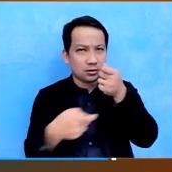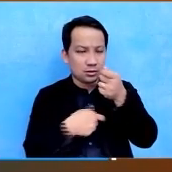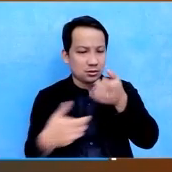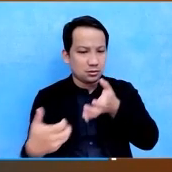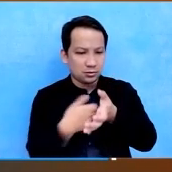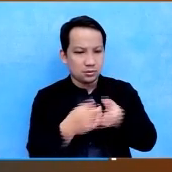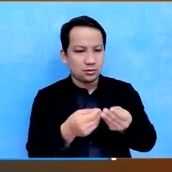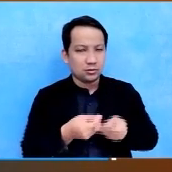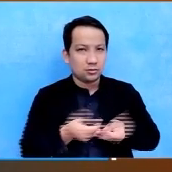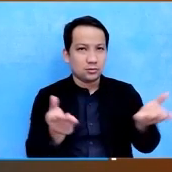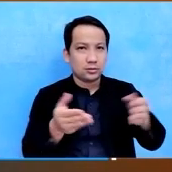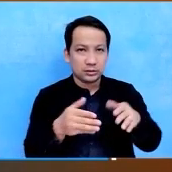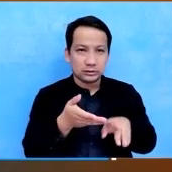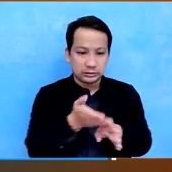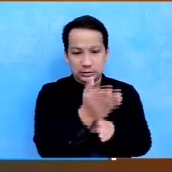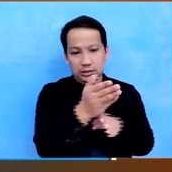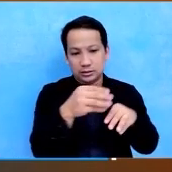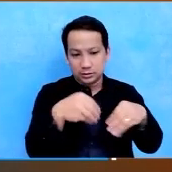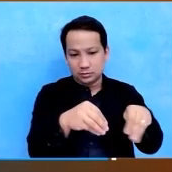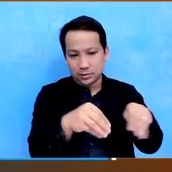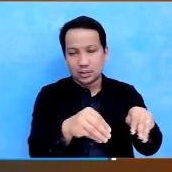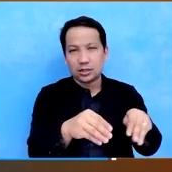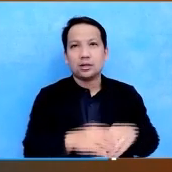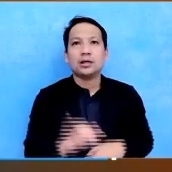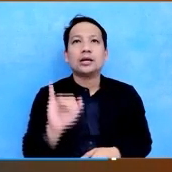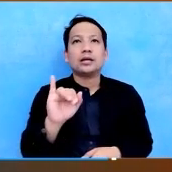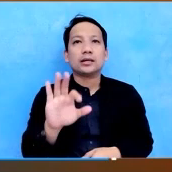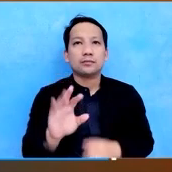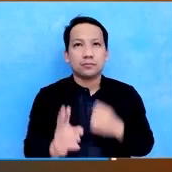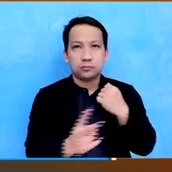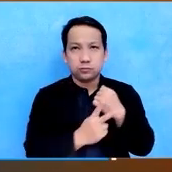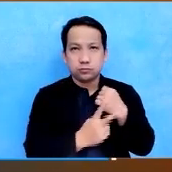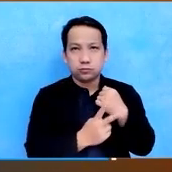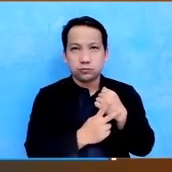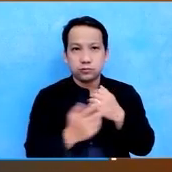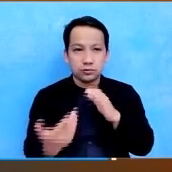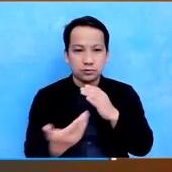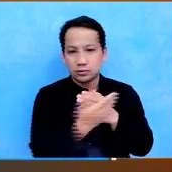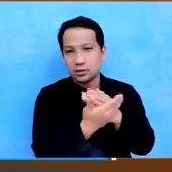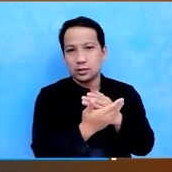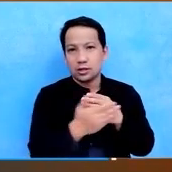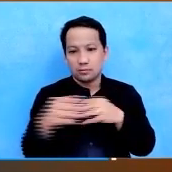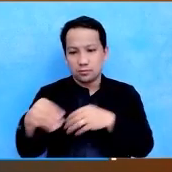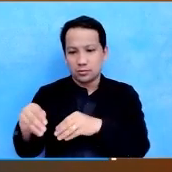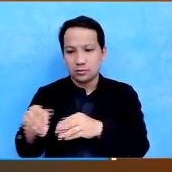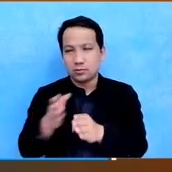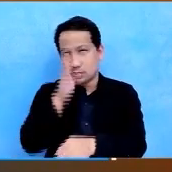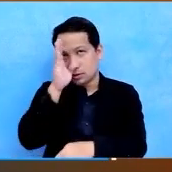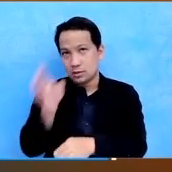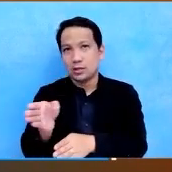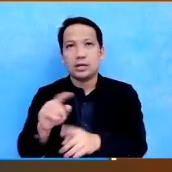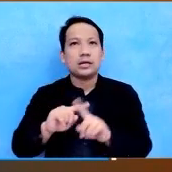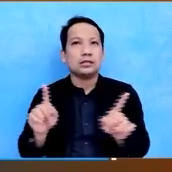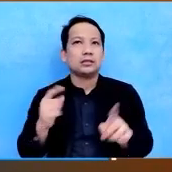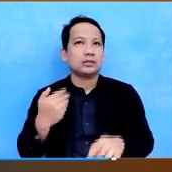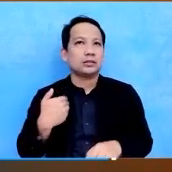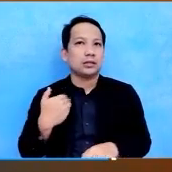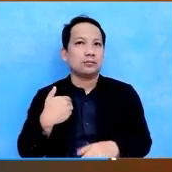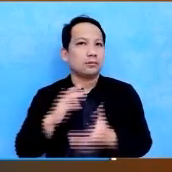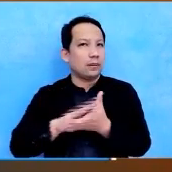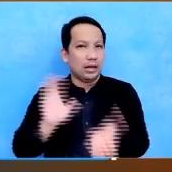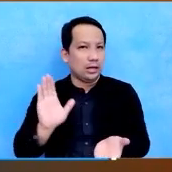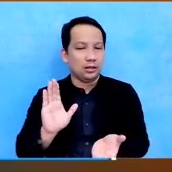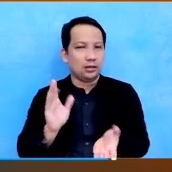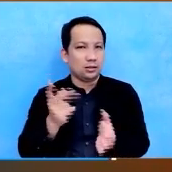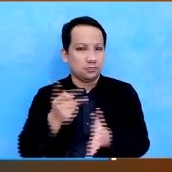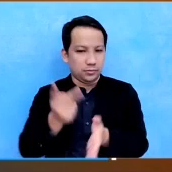merkado. Kung meron man na pumupunta na sa cold storage tapos pumupunta sa palengke, hindi pa rin po ganun kalaki ang cost kasi